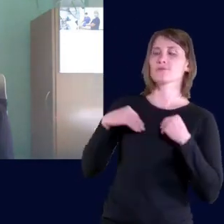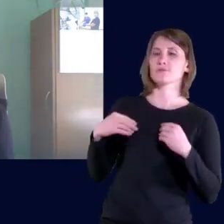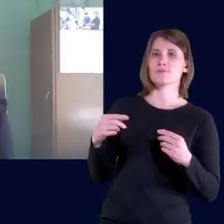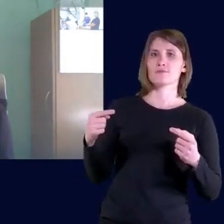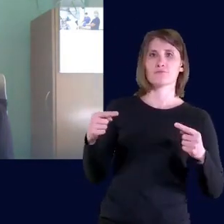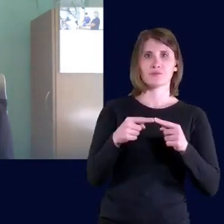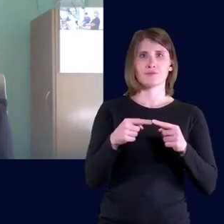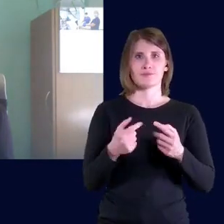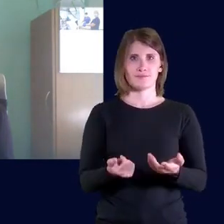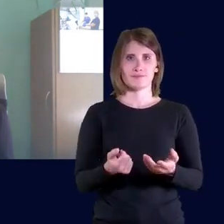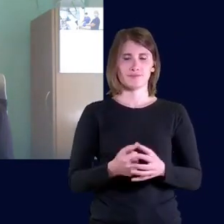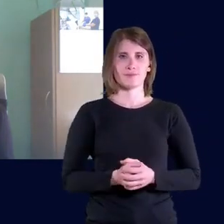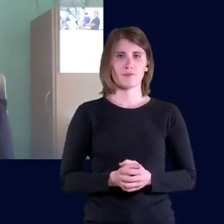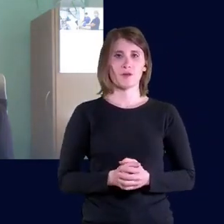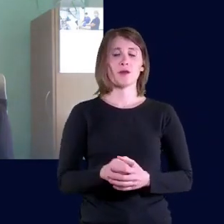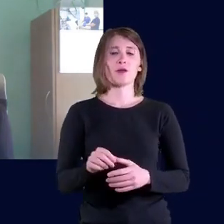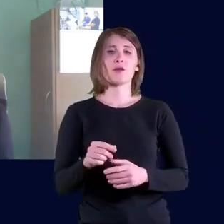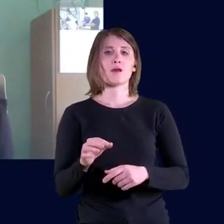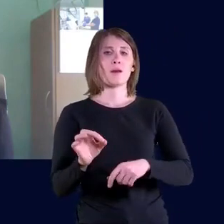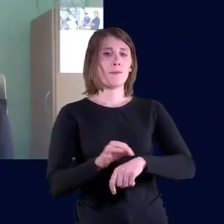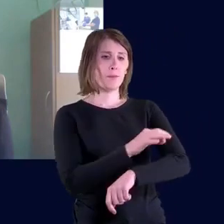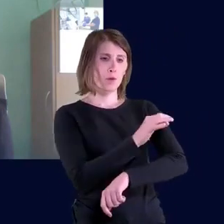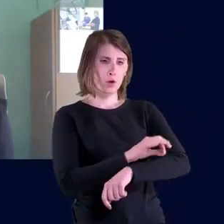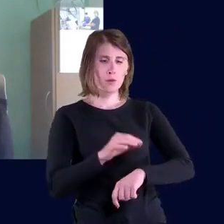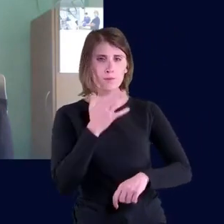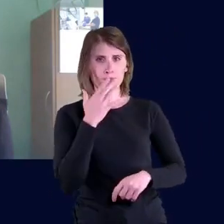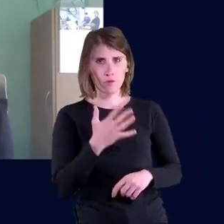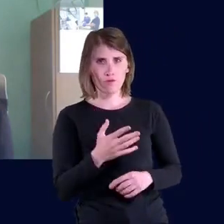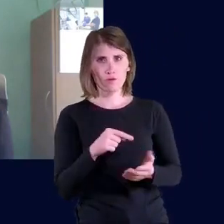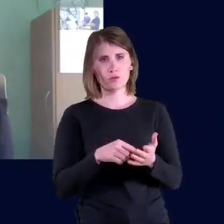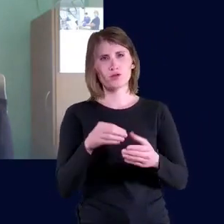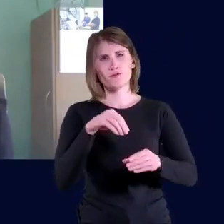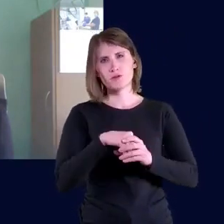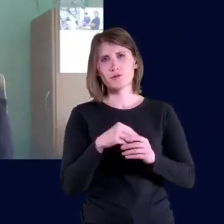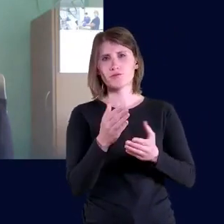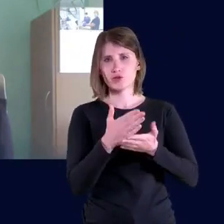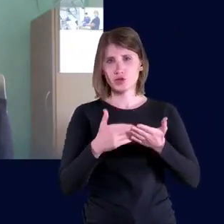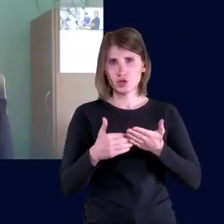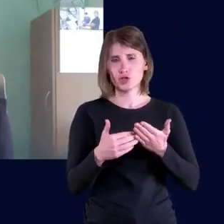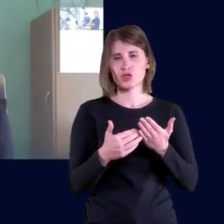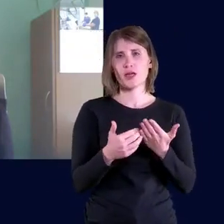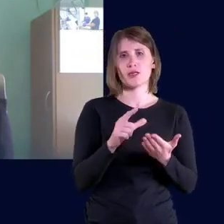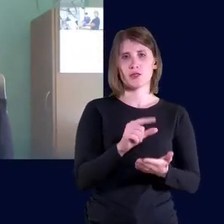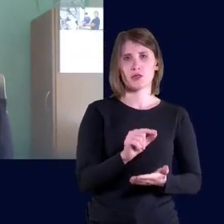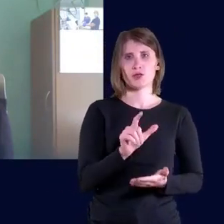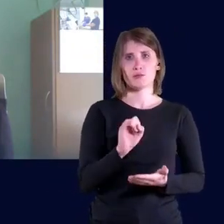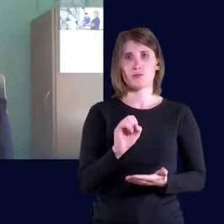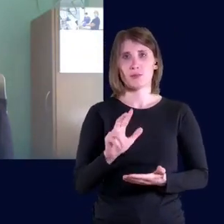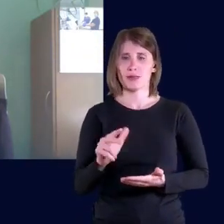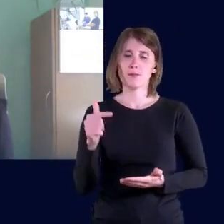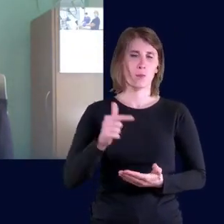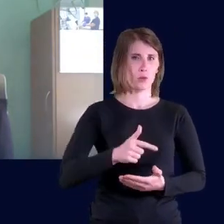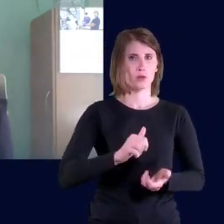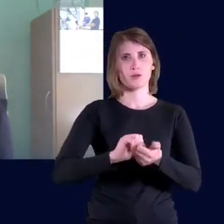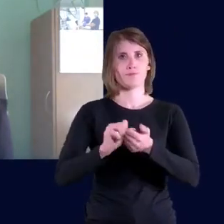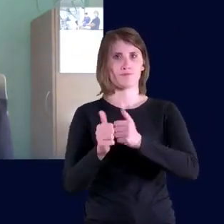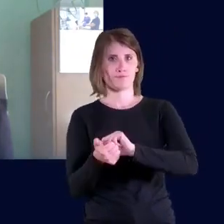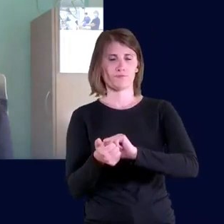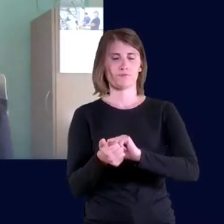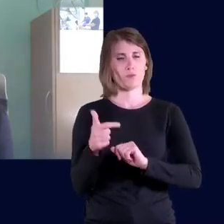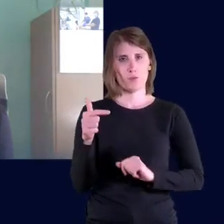to projektu zakładał że pełna i gość że pewna liczba plików musi być przekształcona